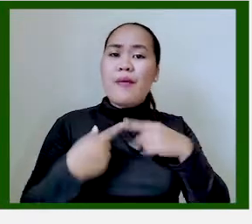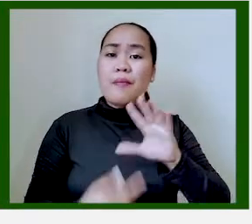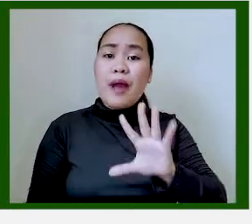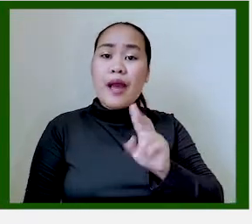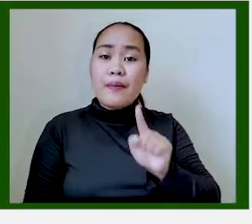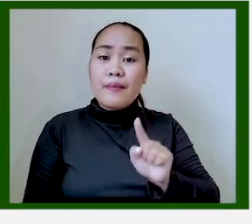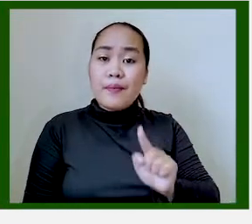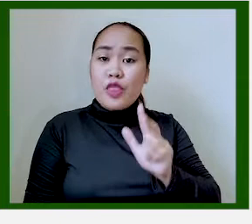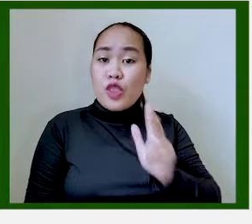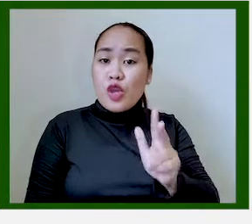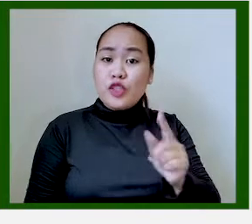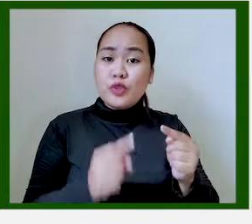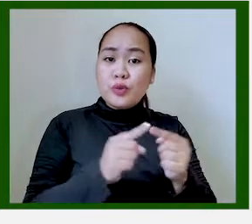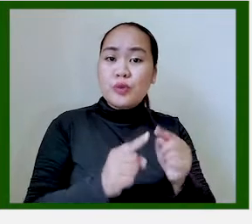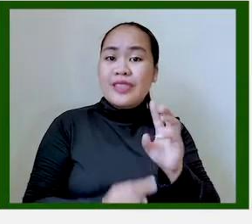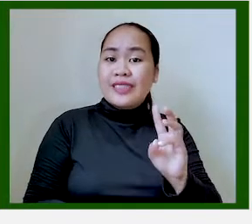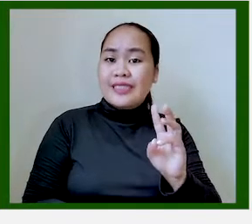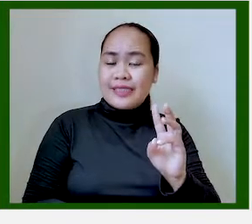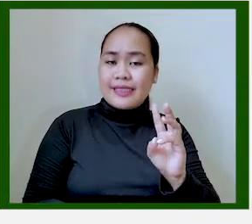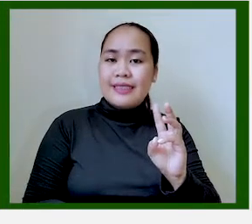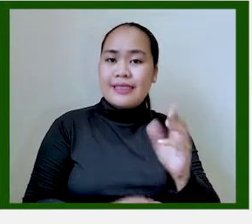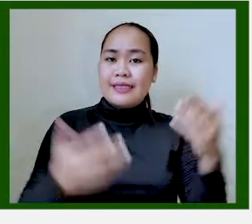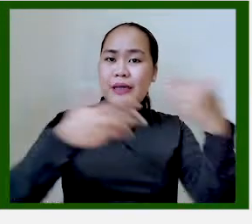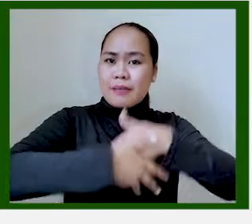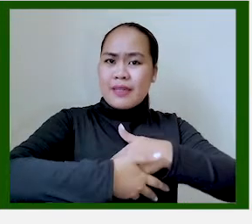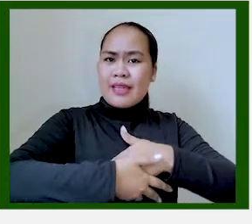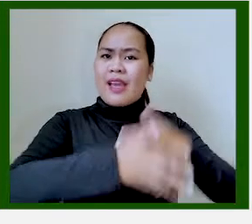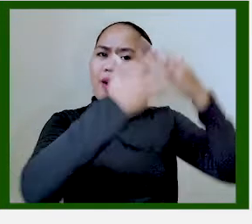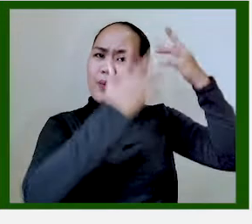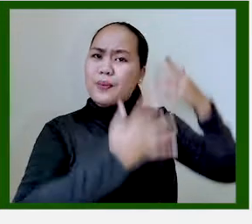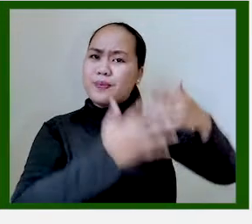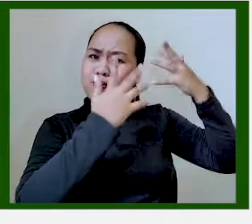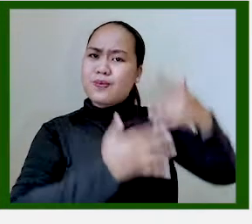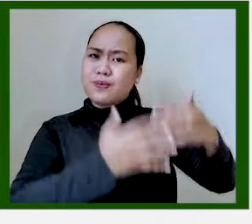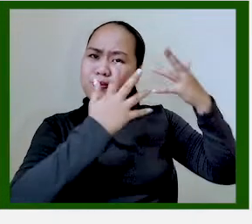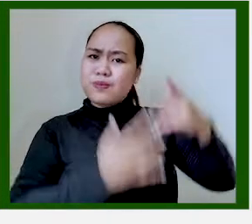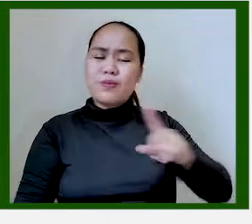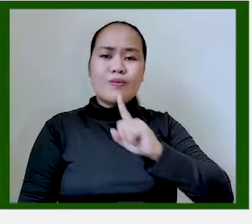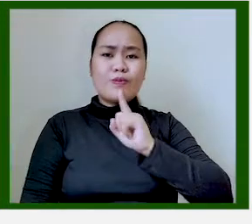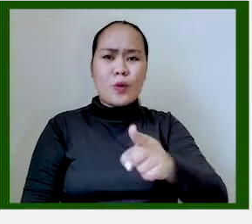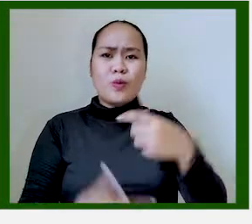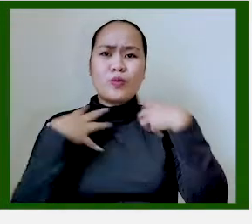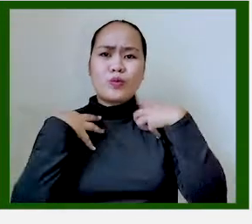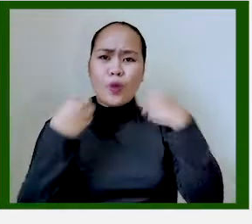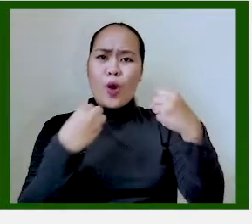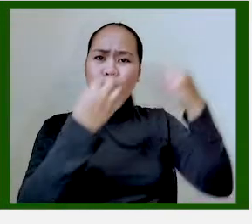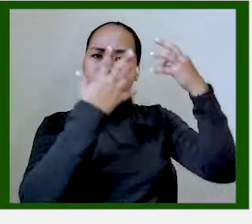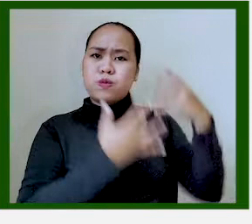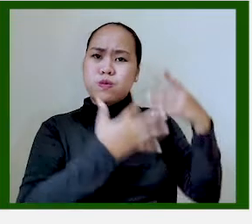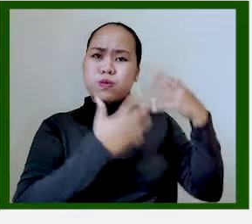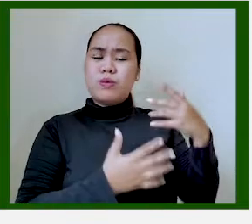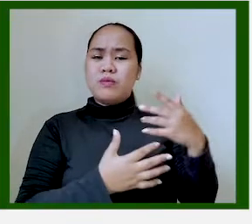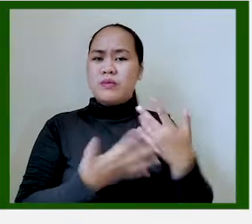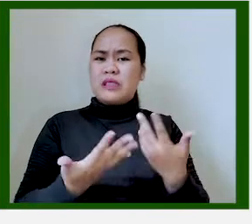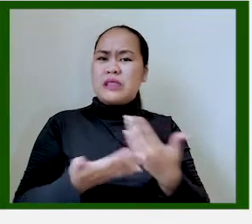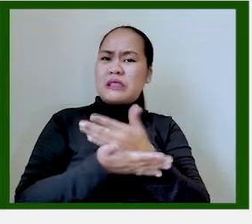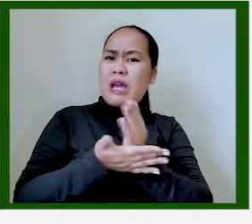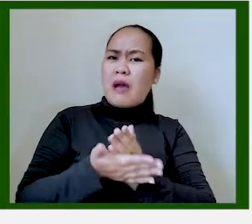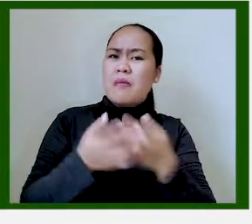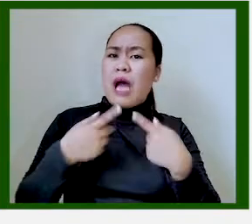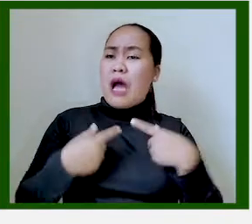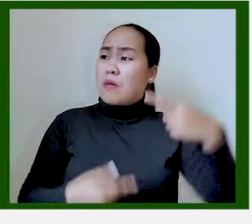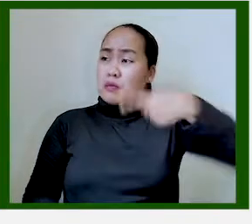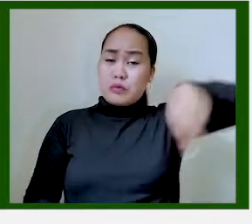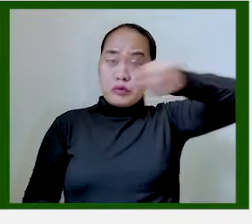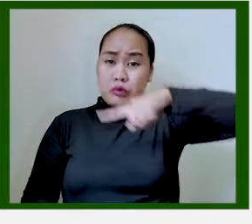Kasagsagan ito ng malakas na ulan. Siguro naman karamihan po tayo ay nasa mga tahanan natin noon, no, na natatakot pa kasi ang lakas